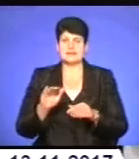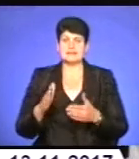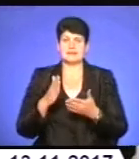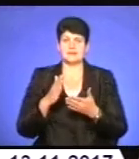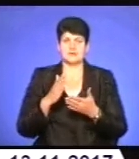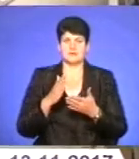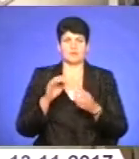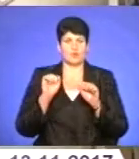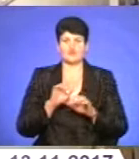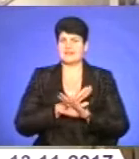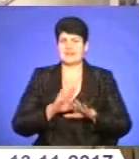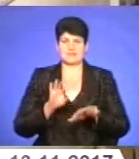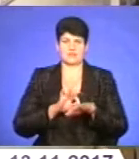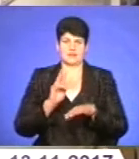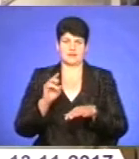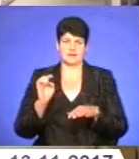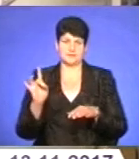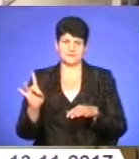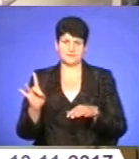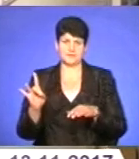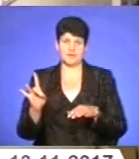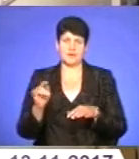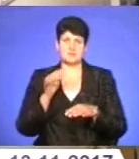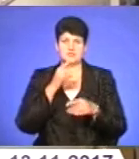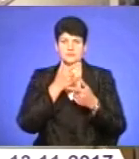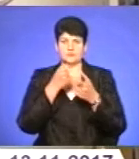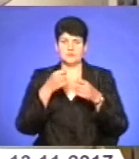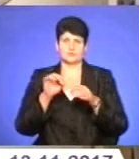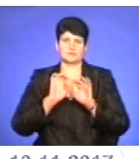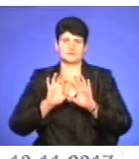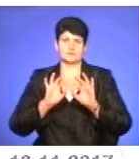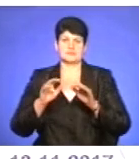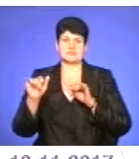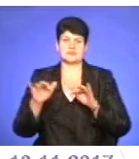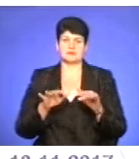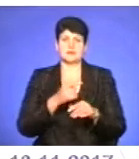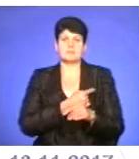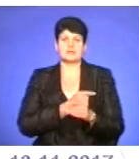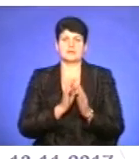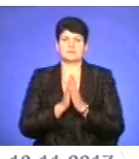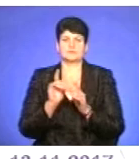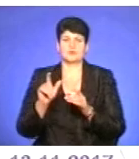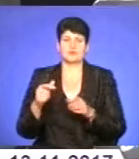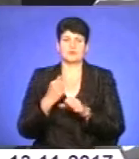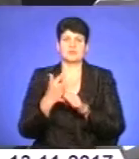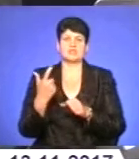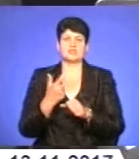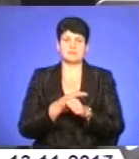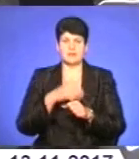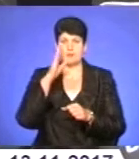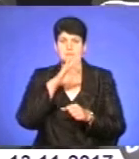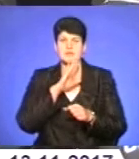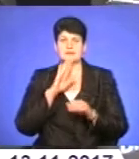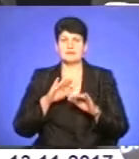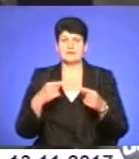не захворіти на кір. Під час інформаційно-профілактичних заходів, які проводять в області, медики закликають людей робити щеплення. Батьки дітей